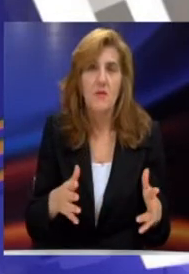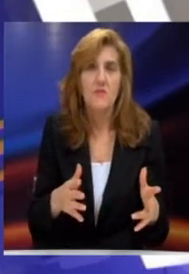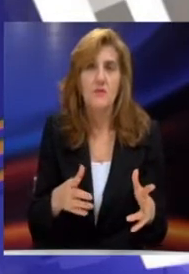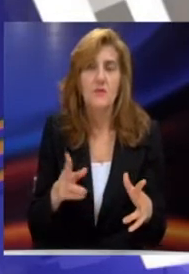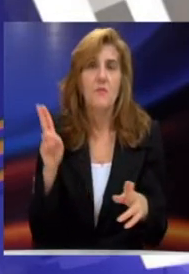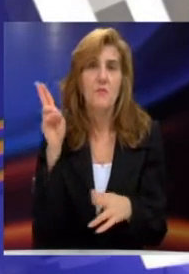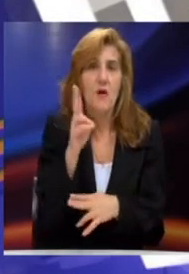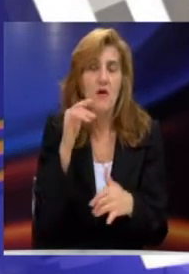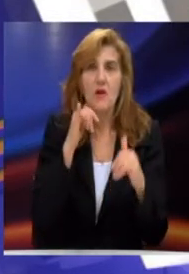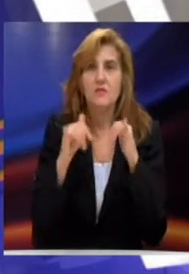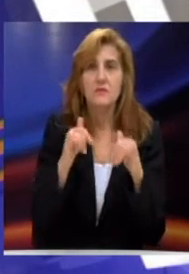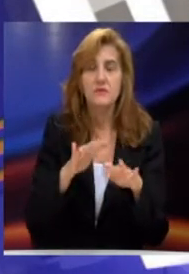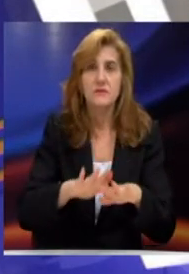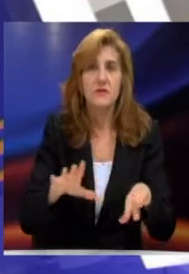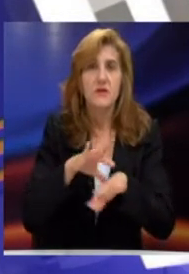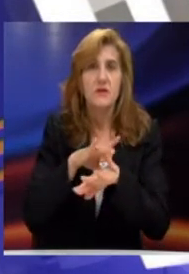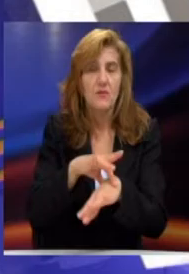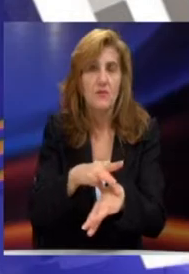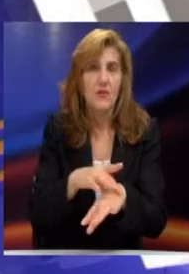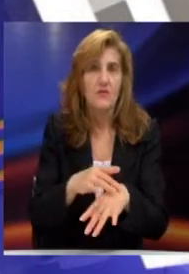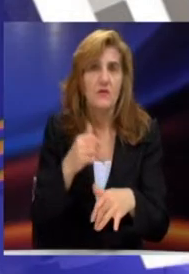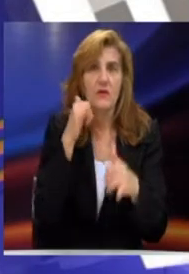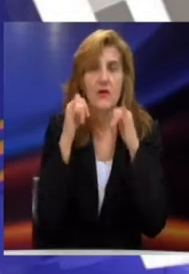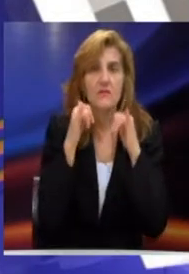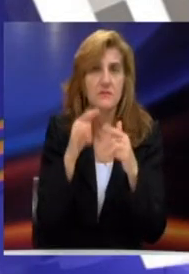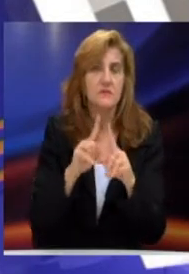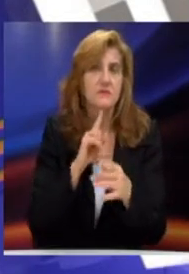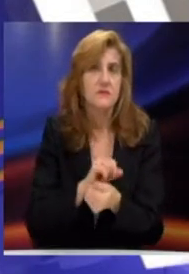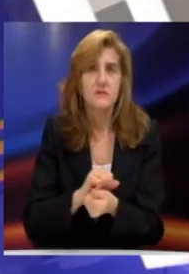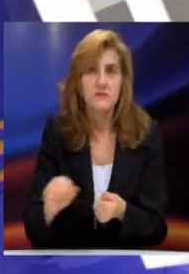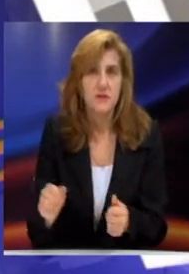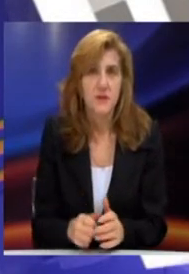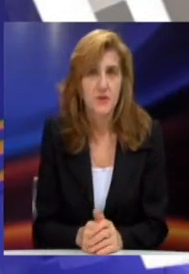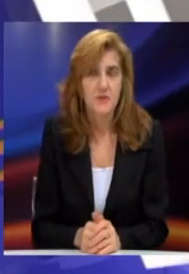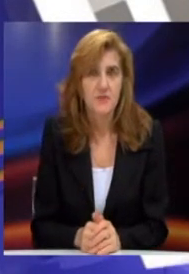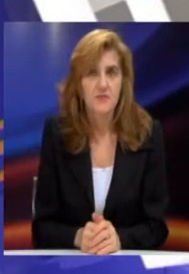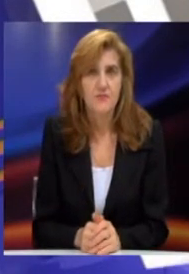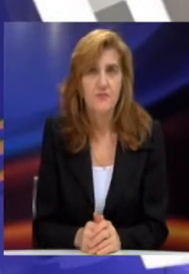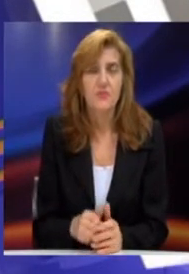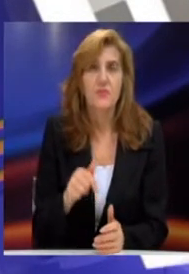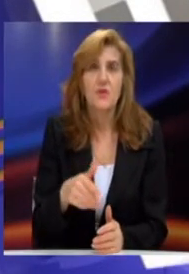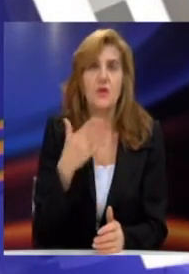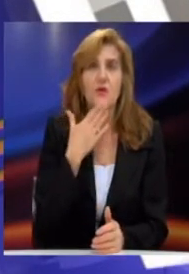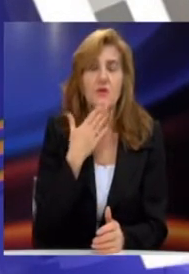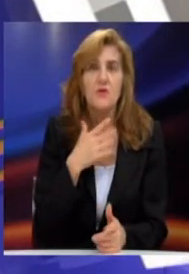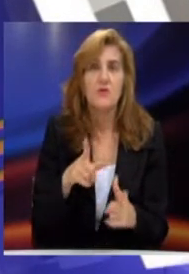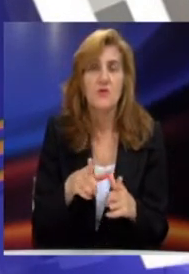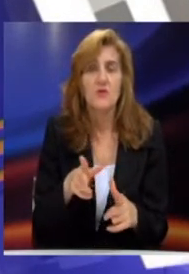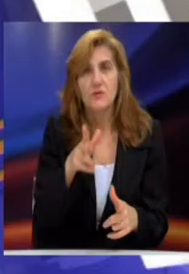vrt, Palić, kao i ekskurzije u svako slobodno vreme koje imaju. Također, škola